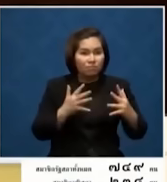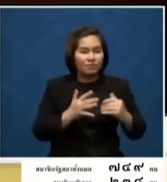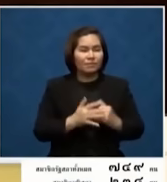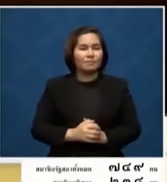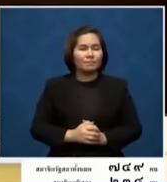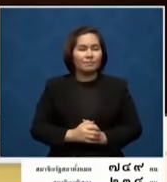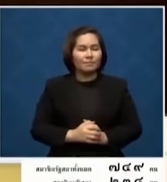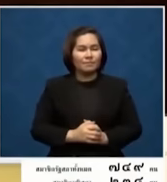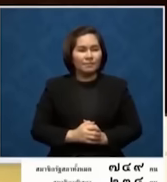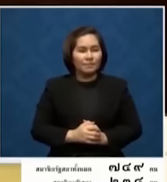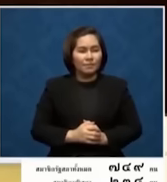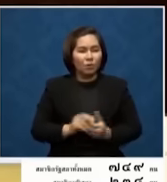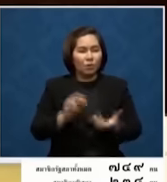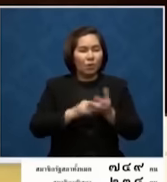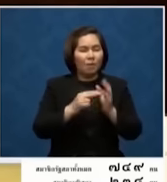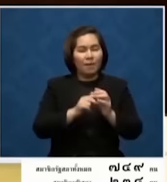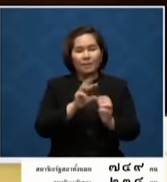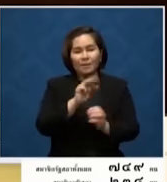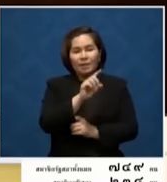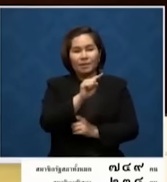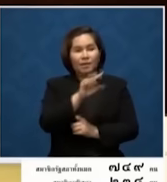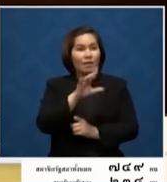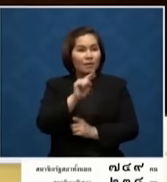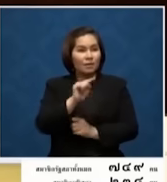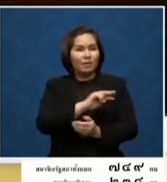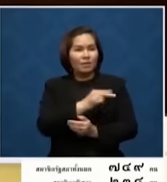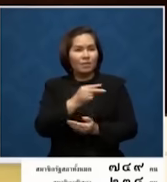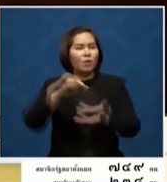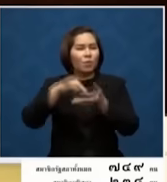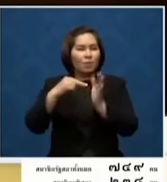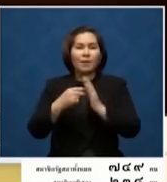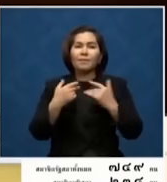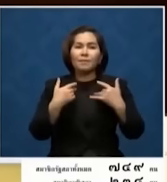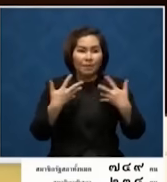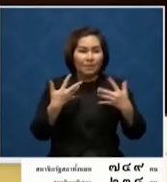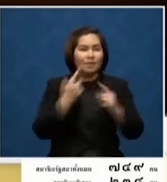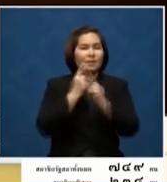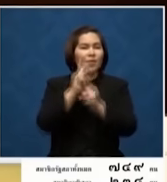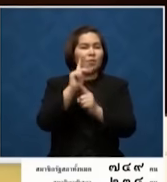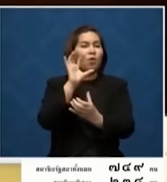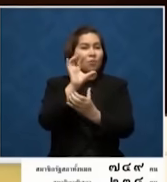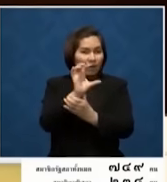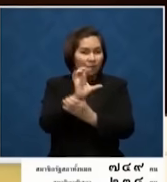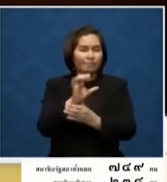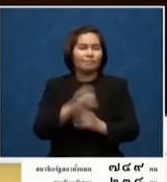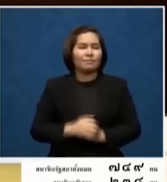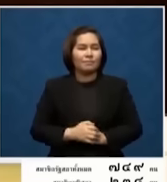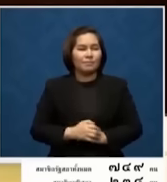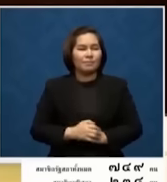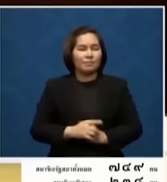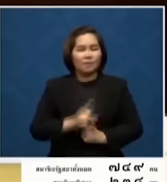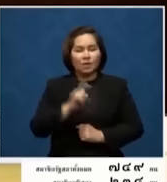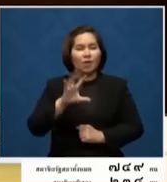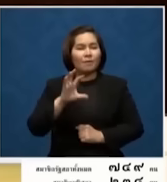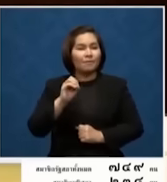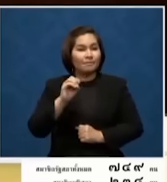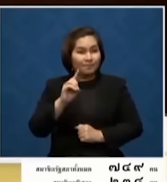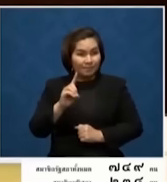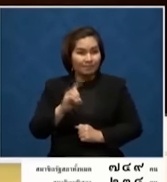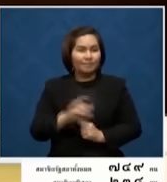ผิดและท่านก็ไปทางฝั่งนู้นและทางฝั่งนู้นนอกจากประท้วงแล้วยังเสนอจะติด้วยอ้าวและท่านก็รับร